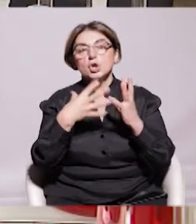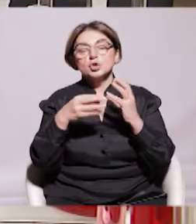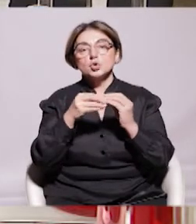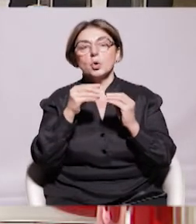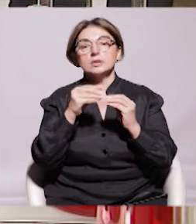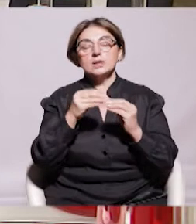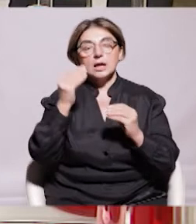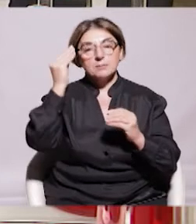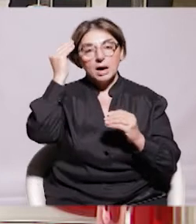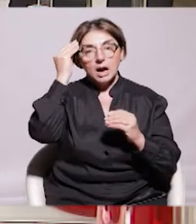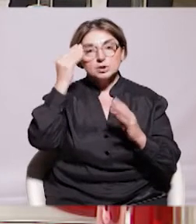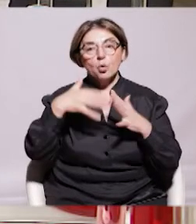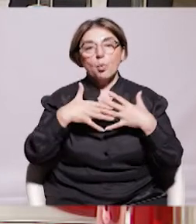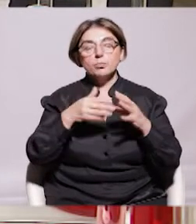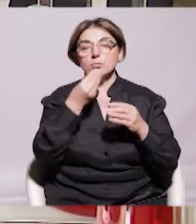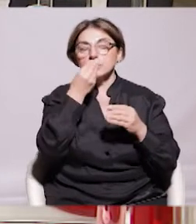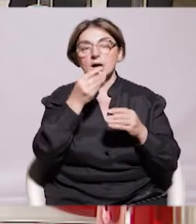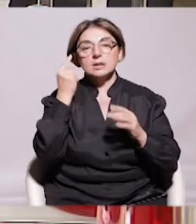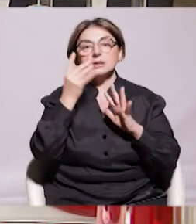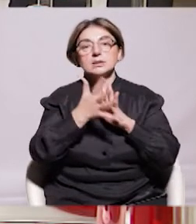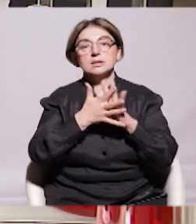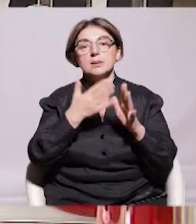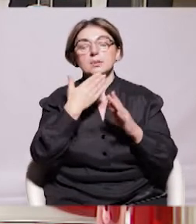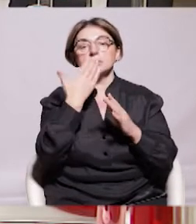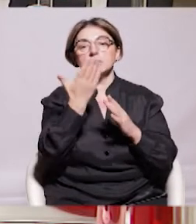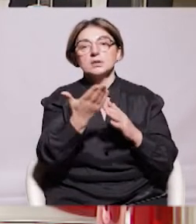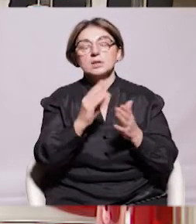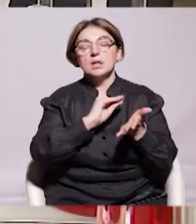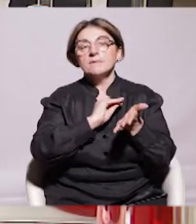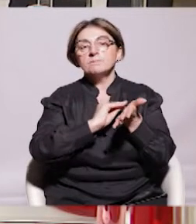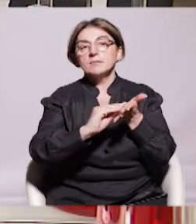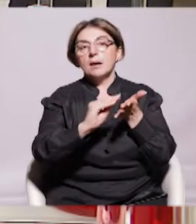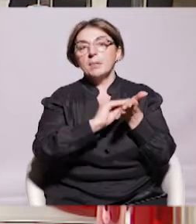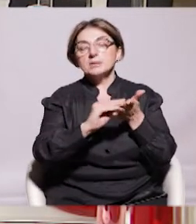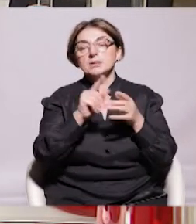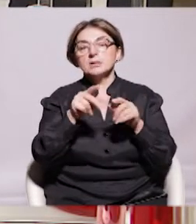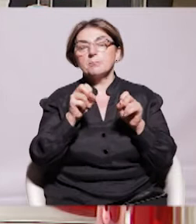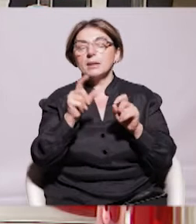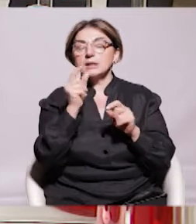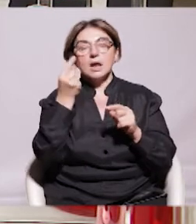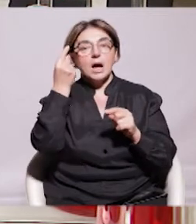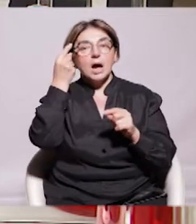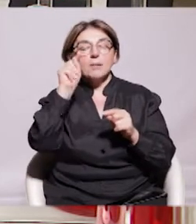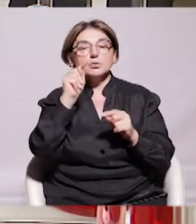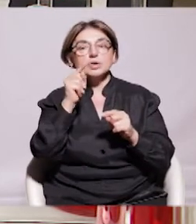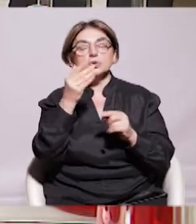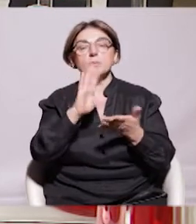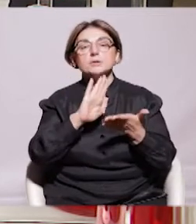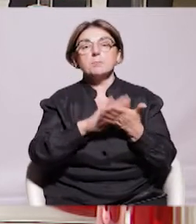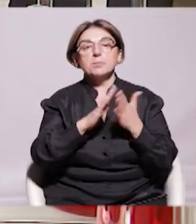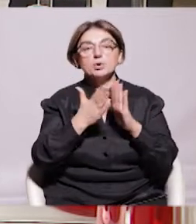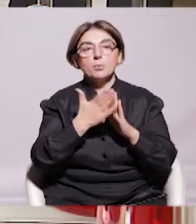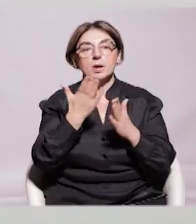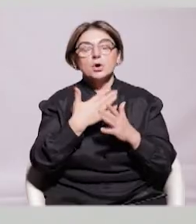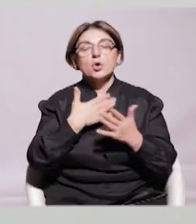ზოგადად ამ მოსაზრების უფრო კარგად გასაგებად მე თქვენ გითხარით, რომ დაფაზე დაგიწერდით პატარა ამოცანას, რომლის